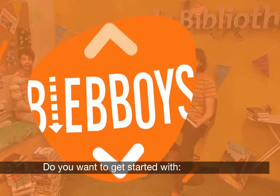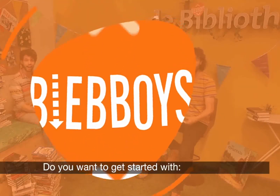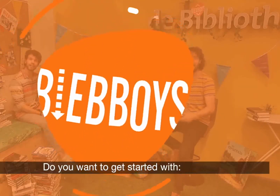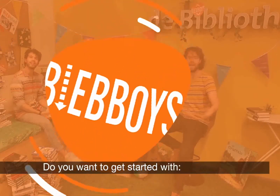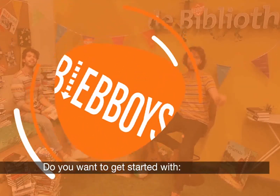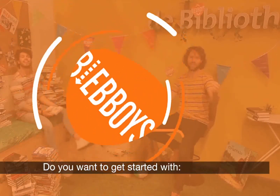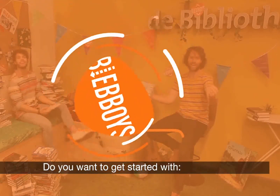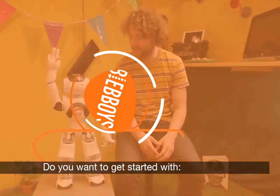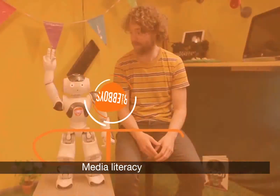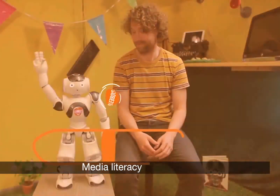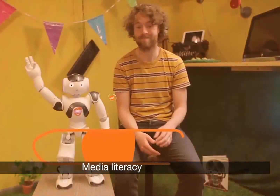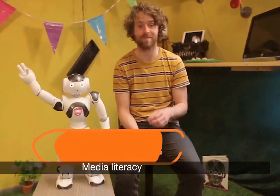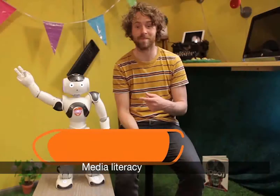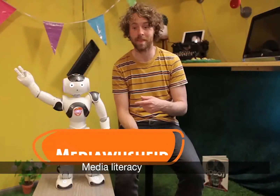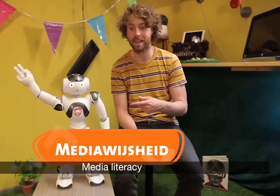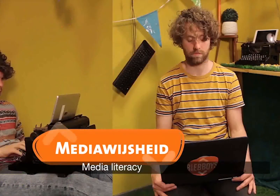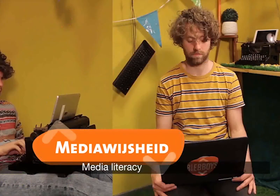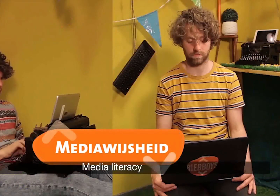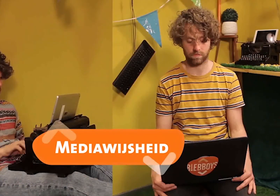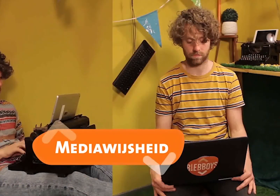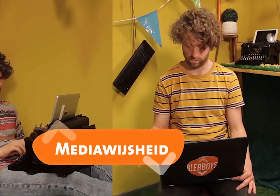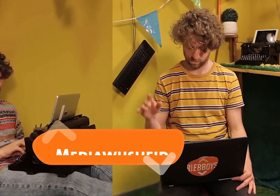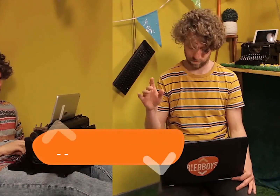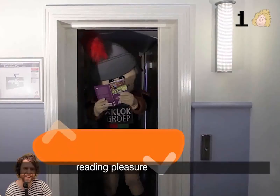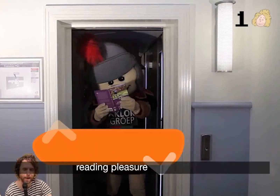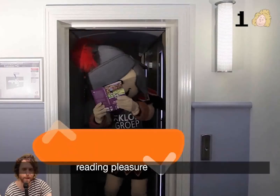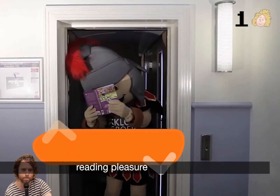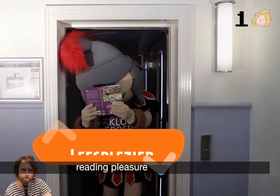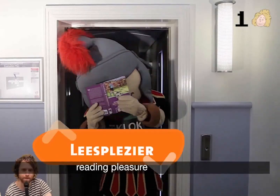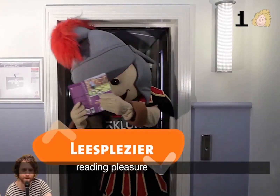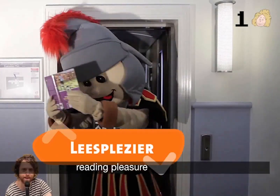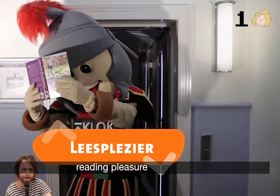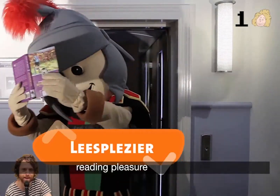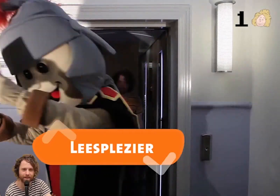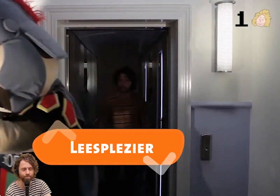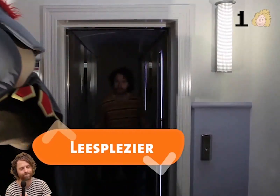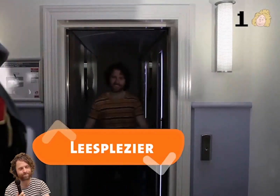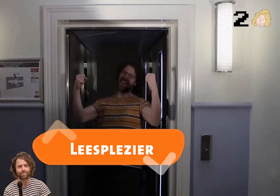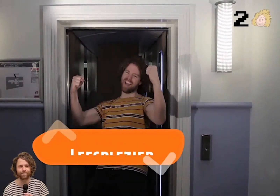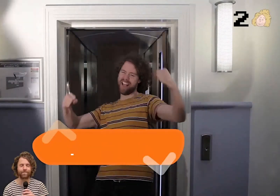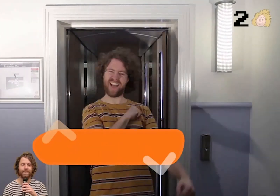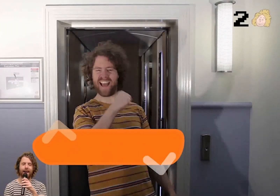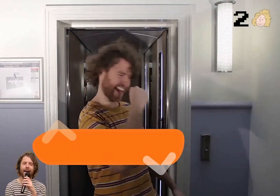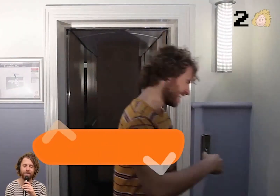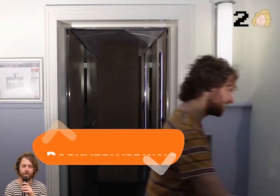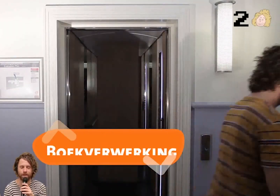Wil jij aan de slag met mediawijsheid, leesplezier,